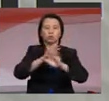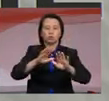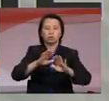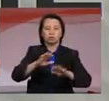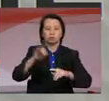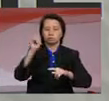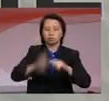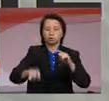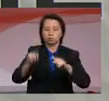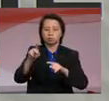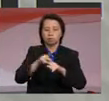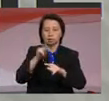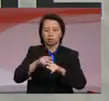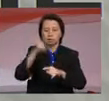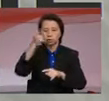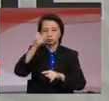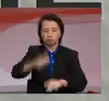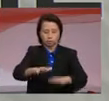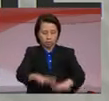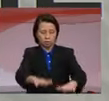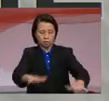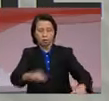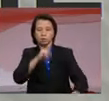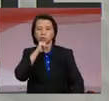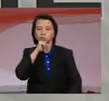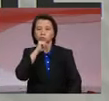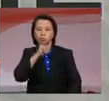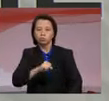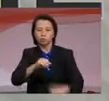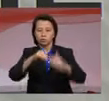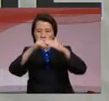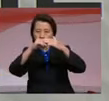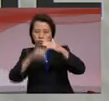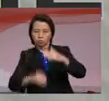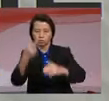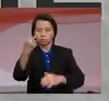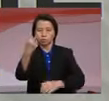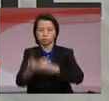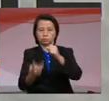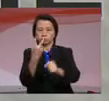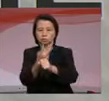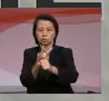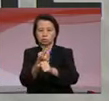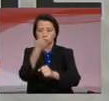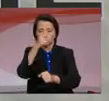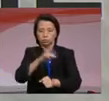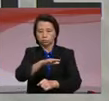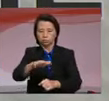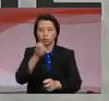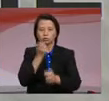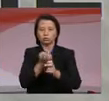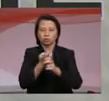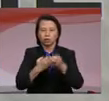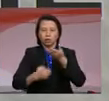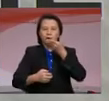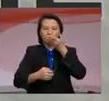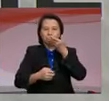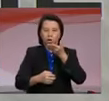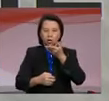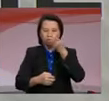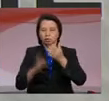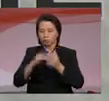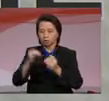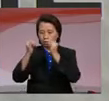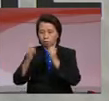perubatan tidak boleh dipakai oleh kanak-kanak yang berumur daripada kurang daripada 2 tahun. Bagi mereka yang sukar bernafas dan